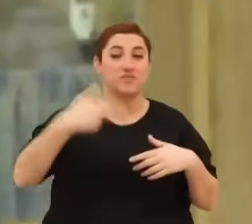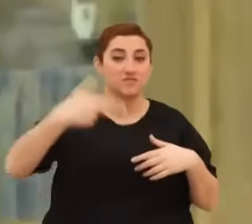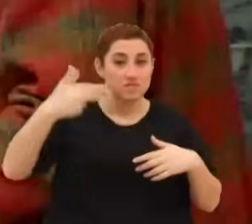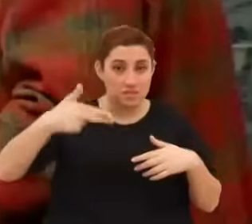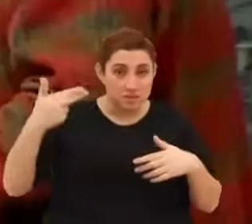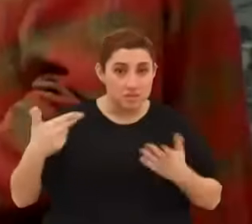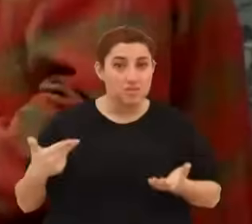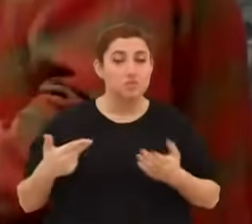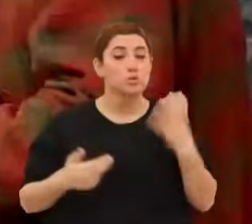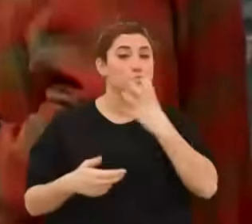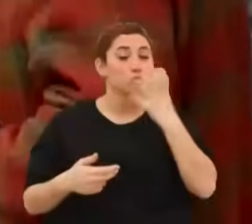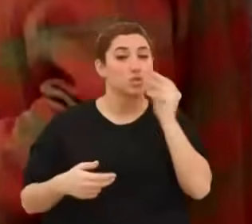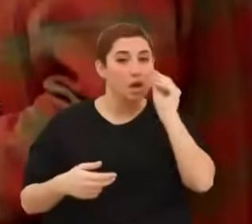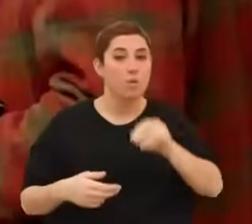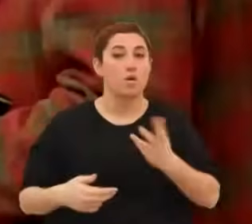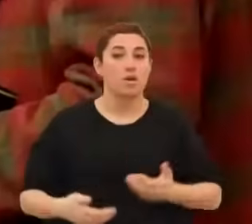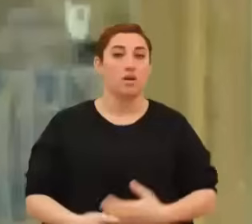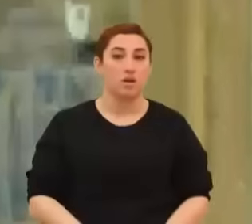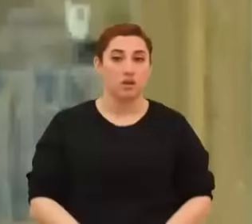fırçaya, müziğe dökerler.